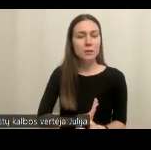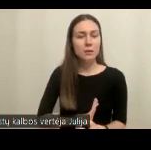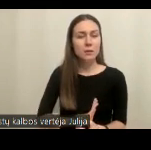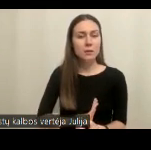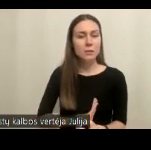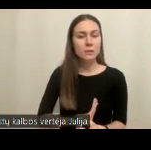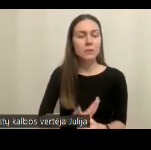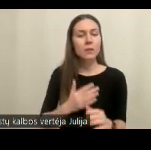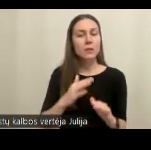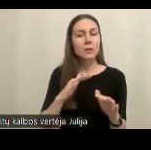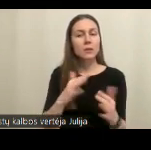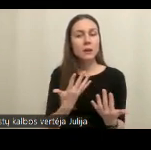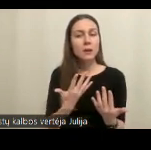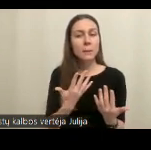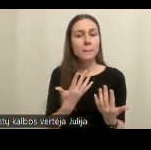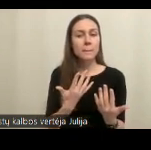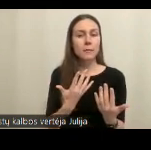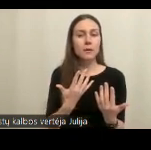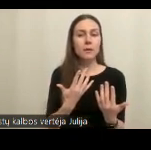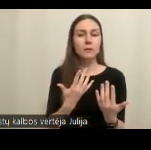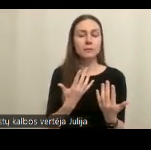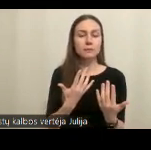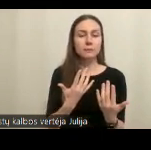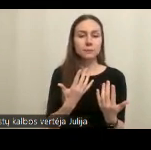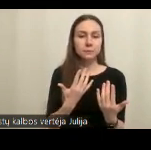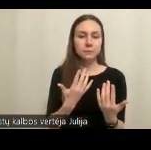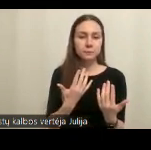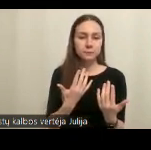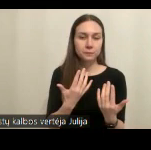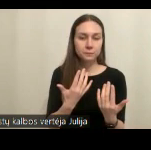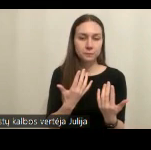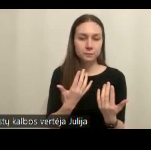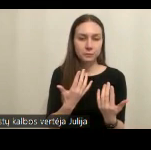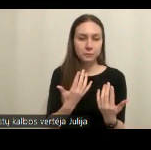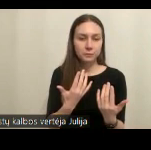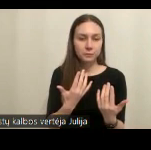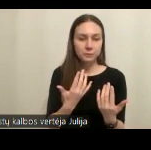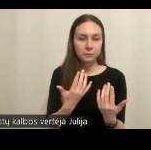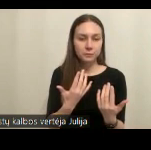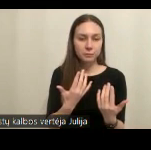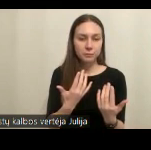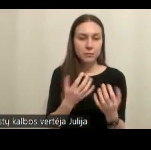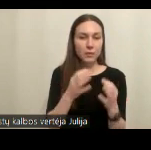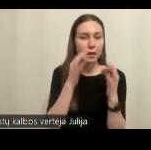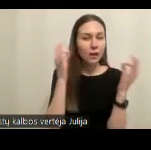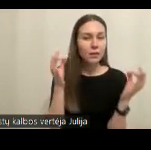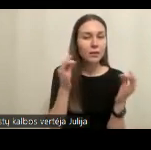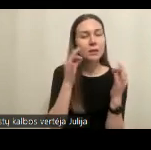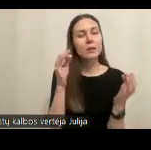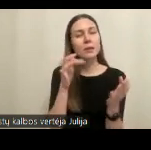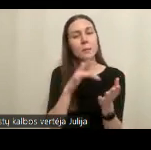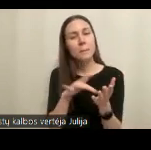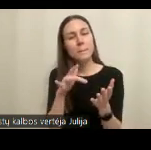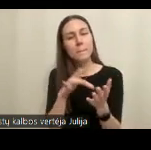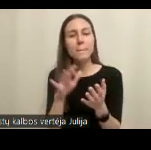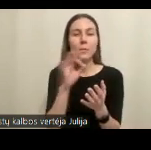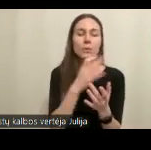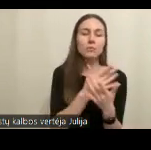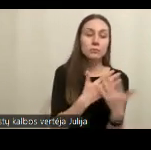kaip su jomis kovoja katės ir panašiai, katės, pelės ir taip panašiai. Ir aš